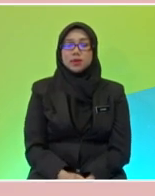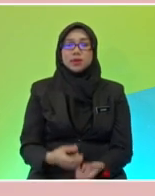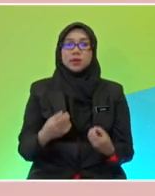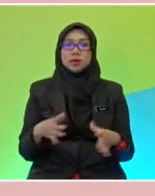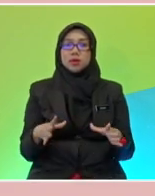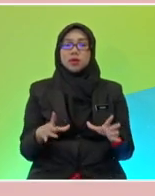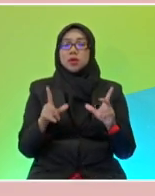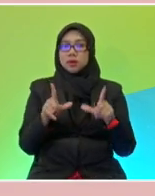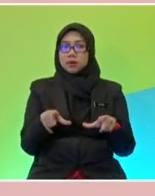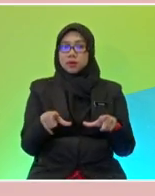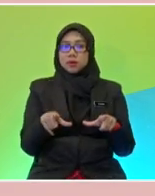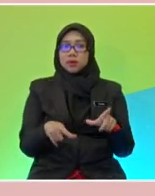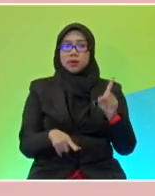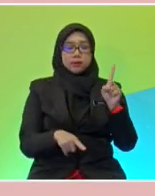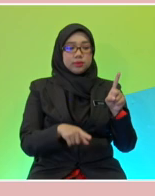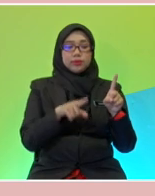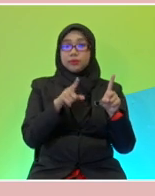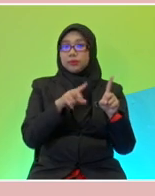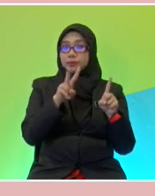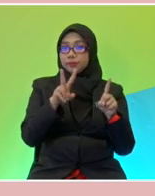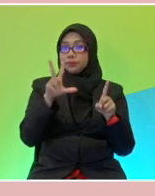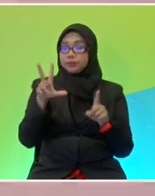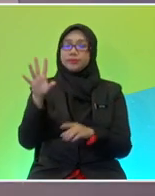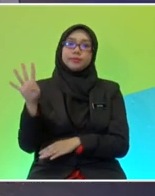satu dua tiga empat empat